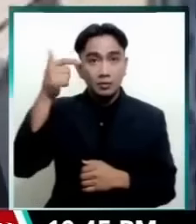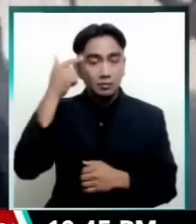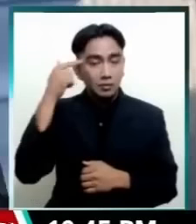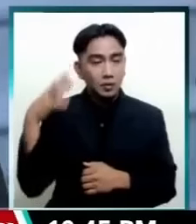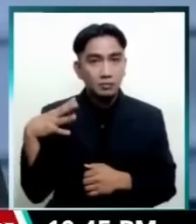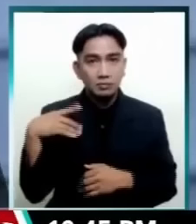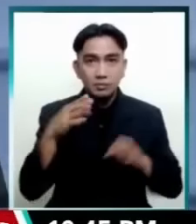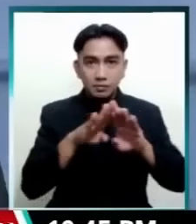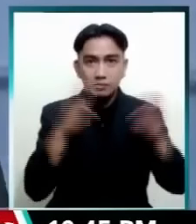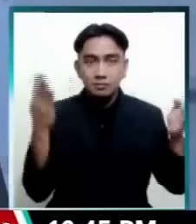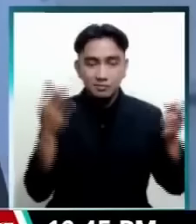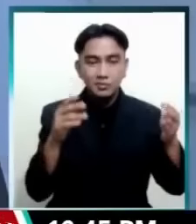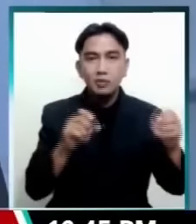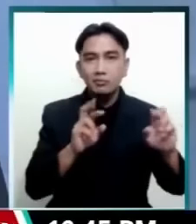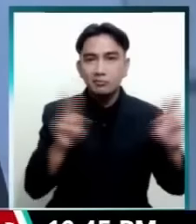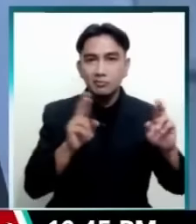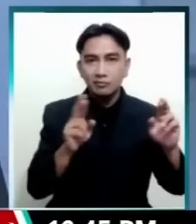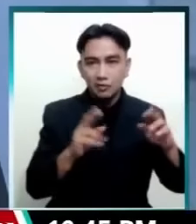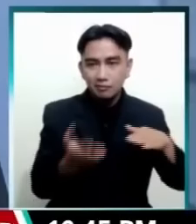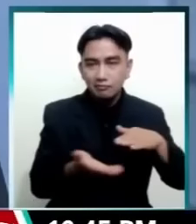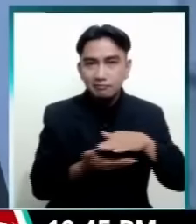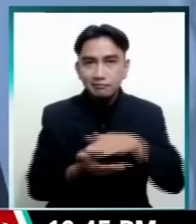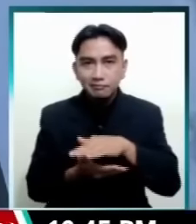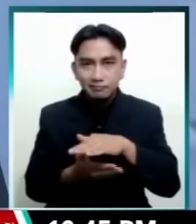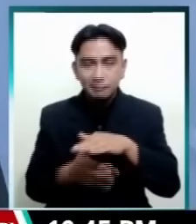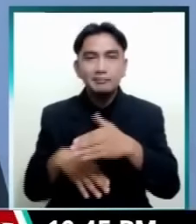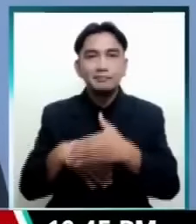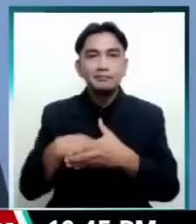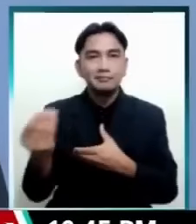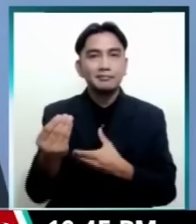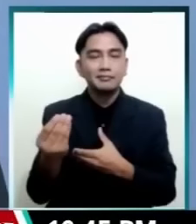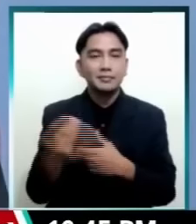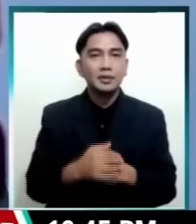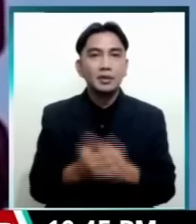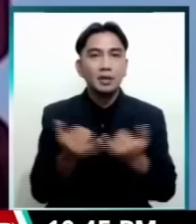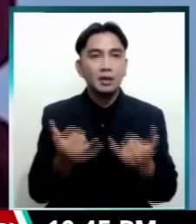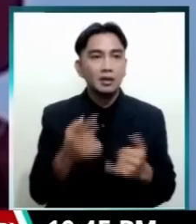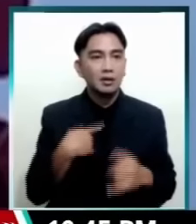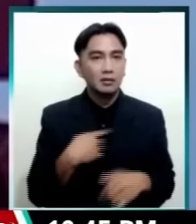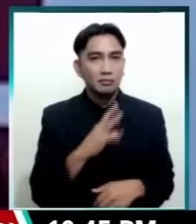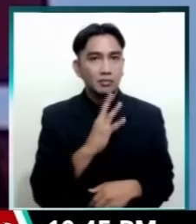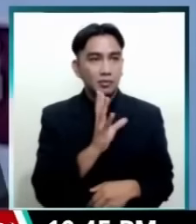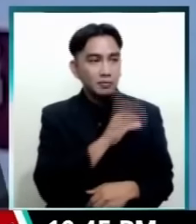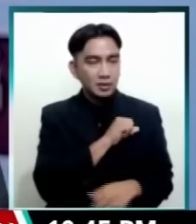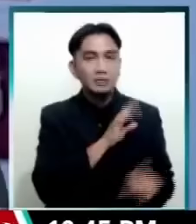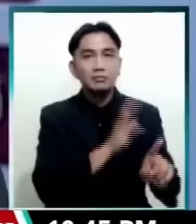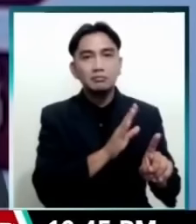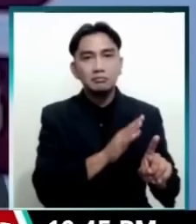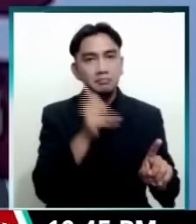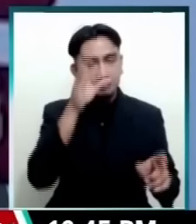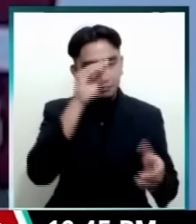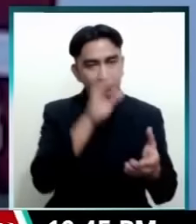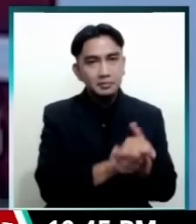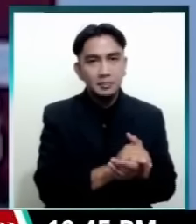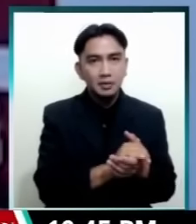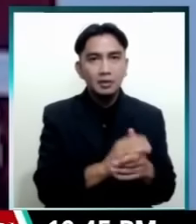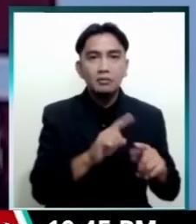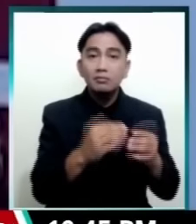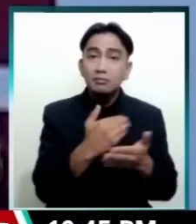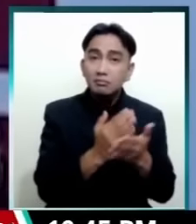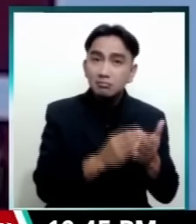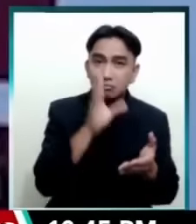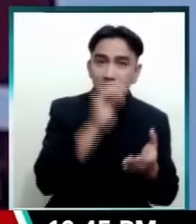para makatawid na ang mga natitirang Pilipino sa Gaza at 16 na Palestino nilang asawa. Ang problema, may ilang Palestinong asawa ng mga Pinoy na